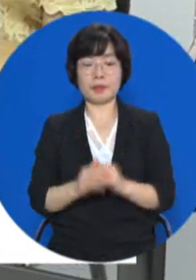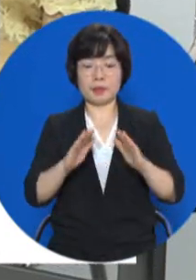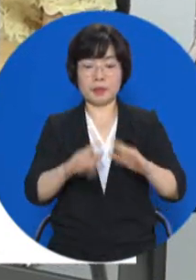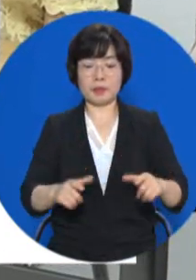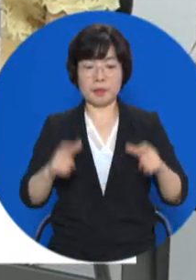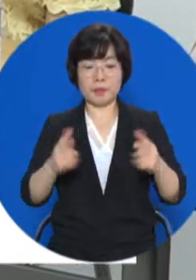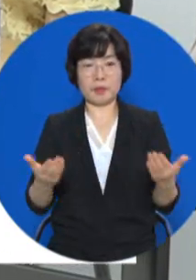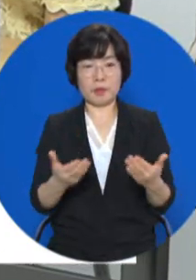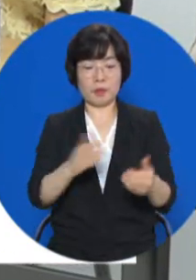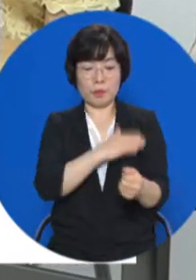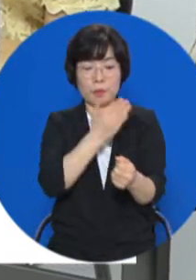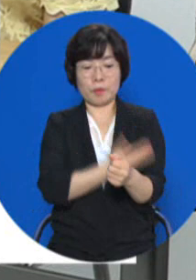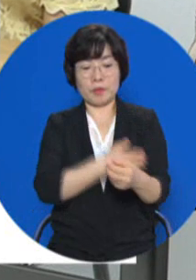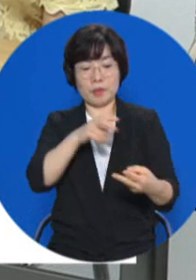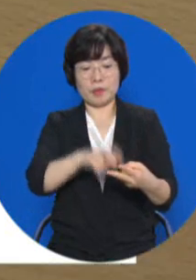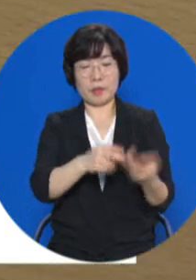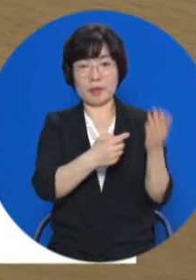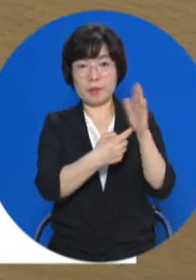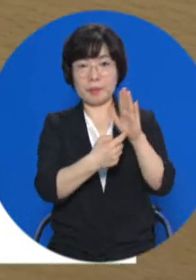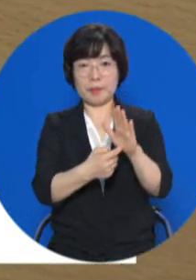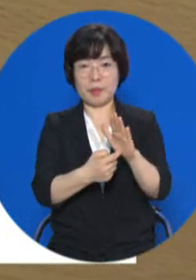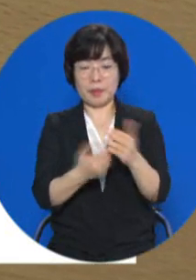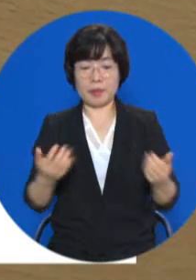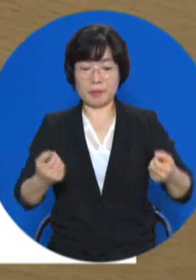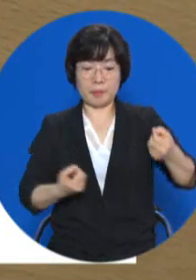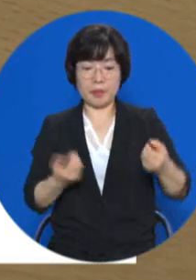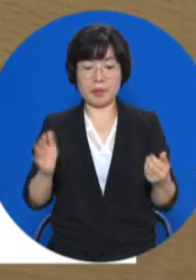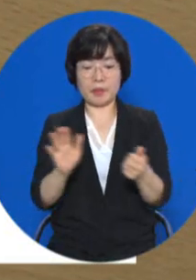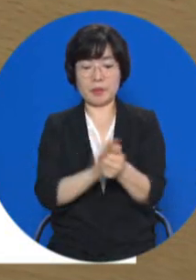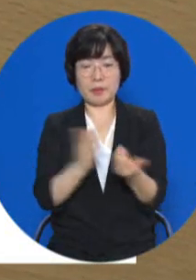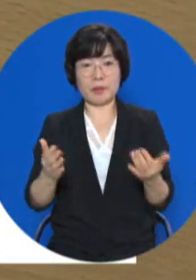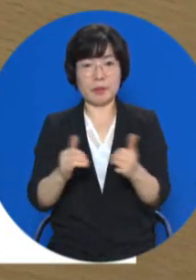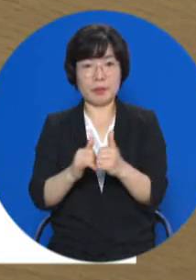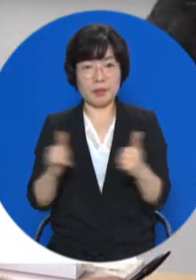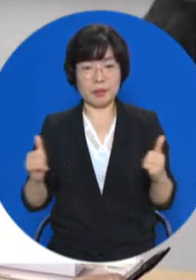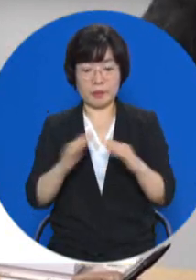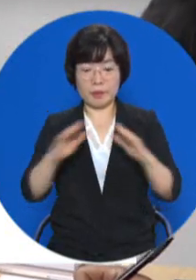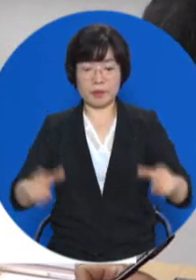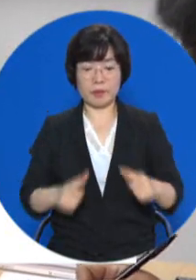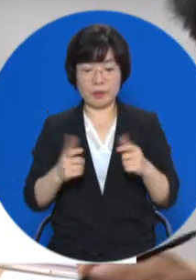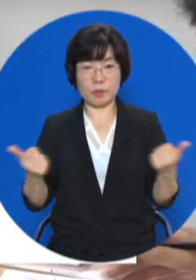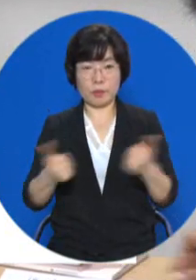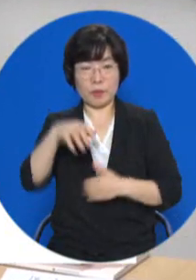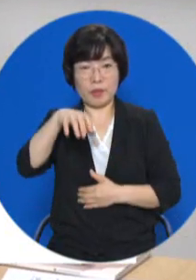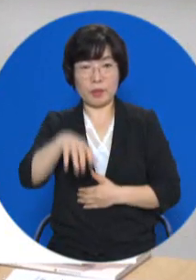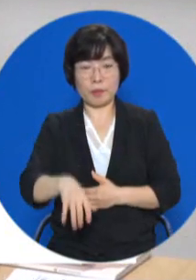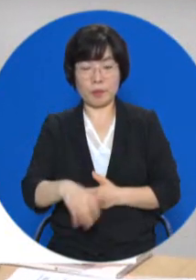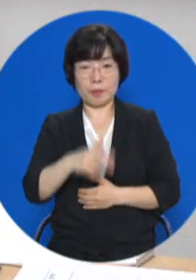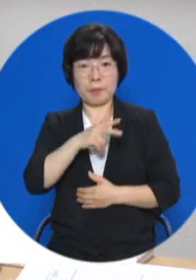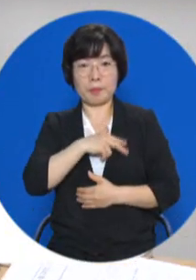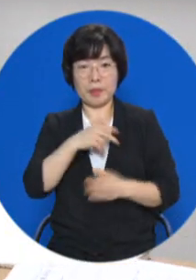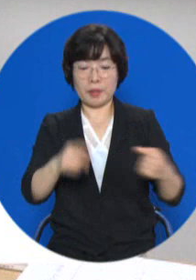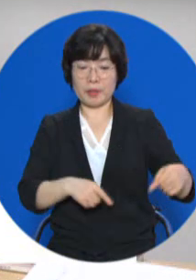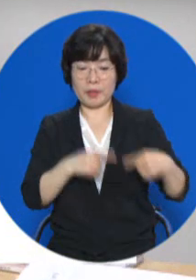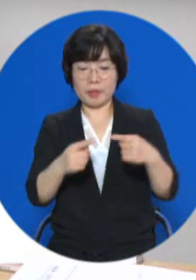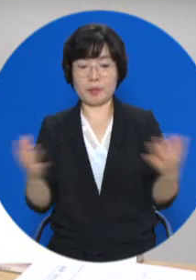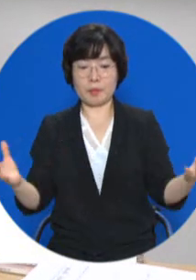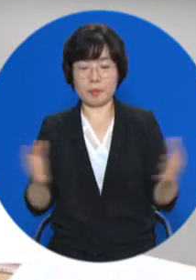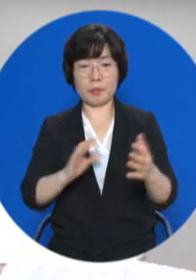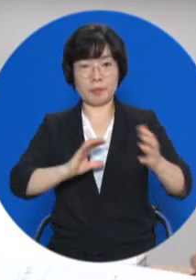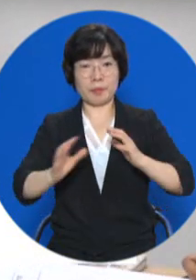전남 노동권익센터는 오늘 운수업, 서비스업 등 노동자와 전남도의회 조옥현 의원 등과 간담회를